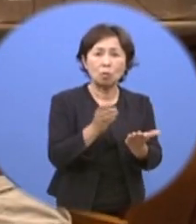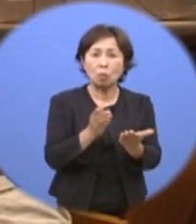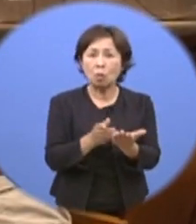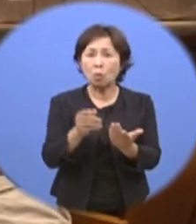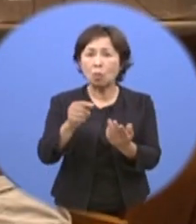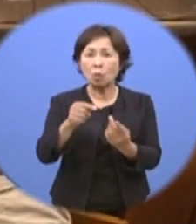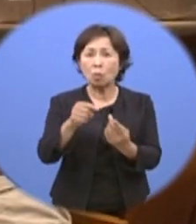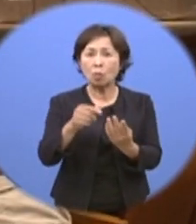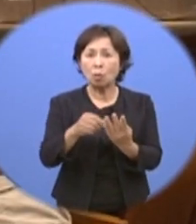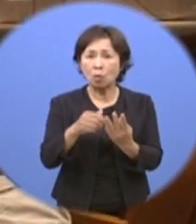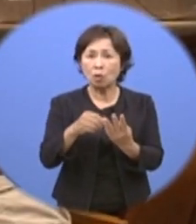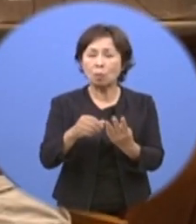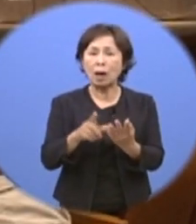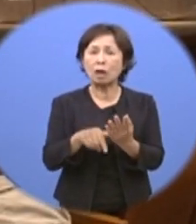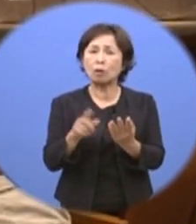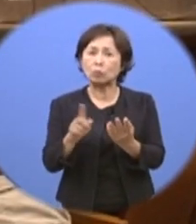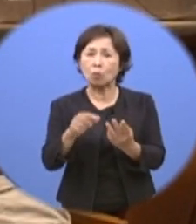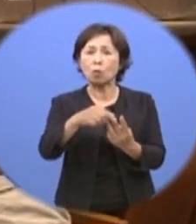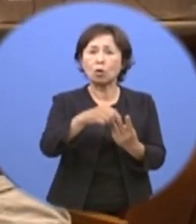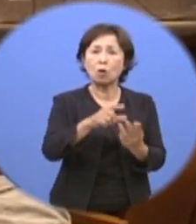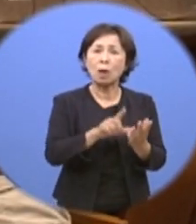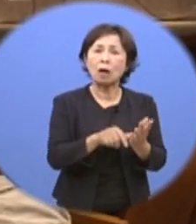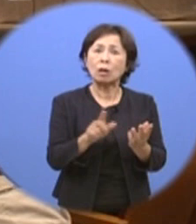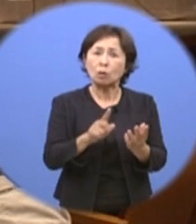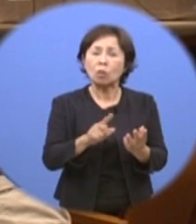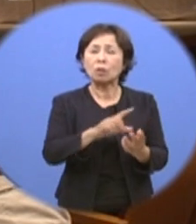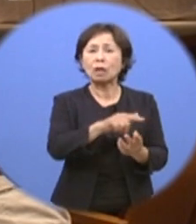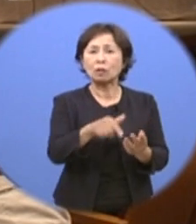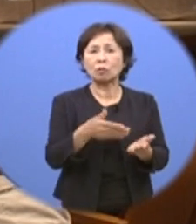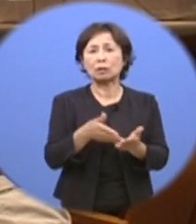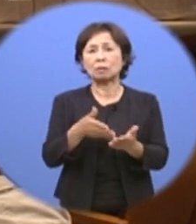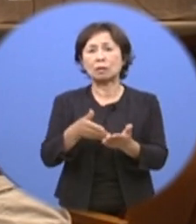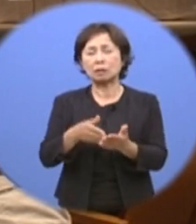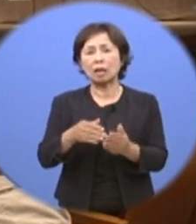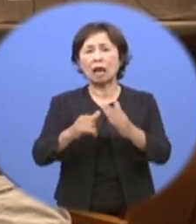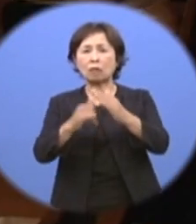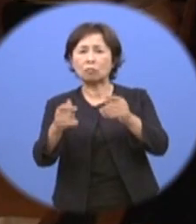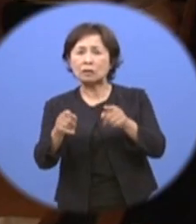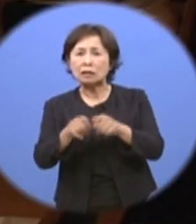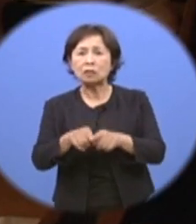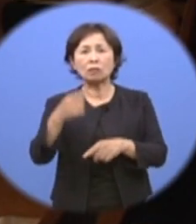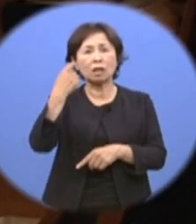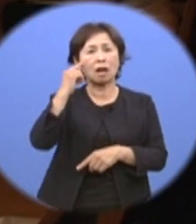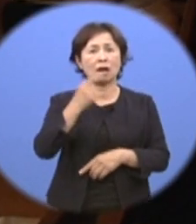て、そして一緒に、家族も交えて、考えていきたいと、そう思っております。